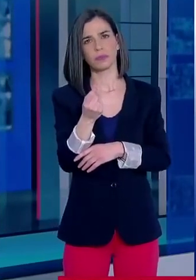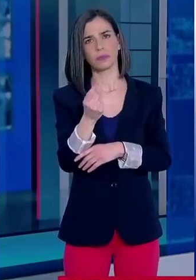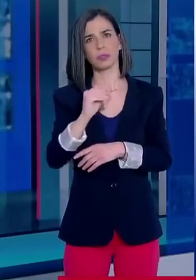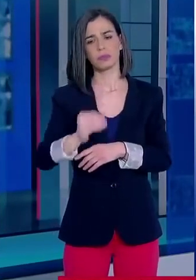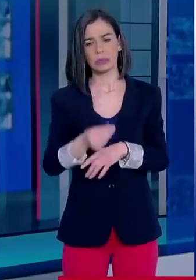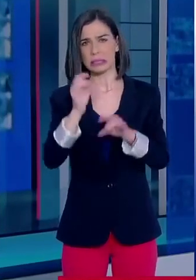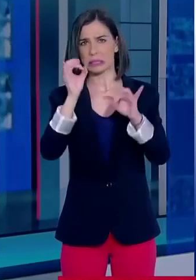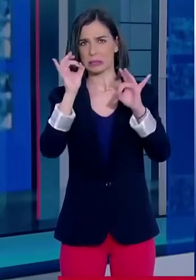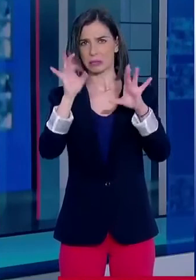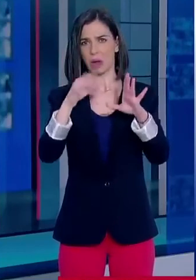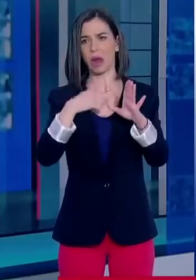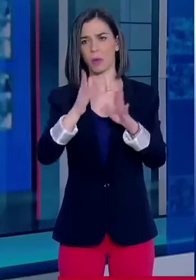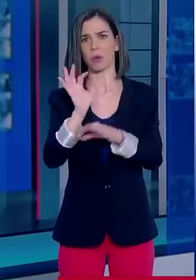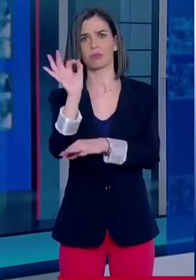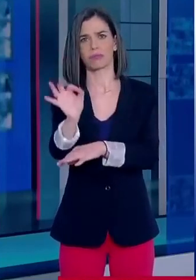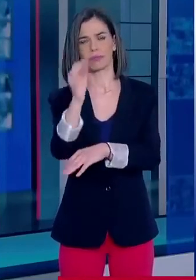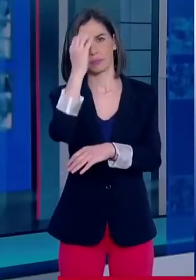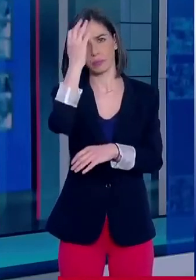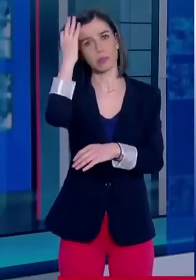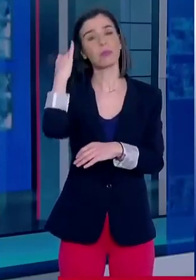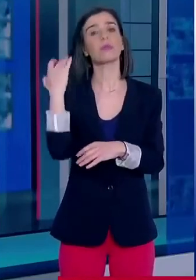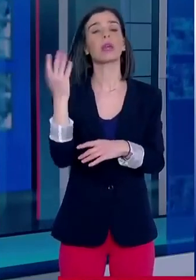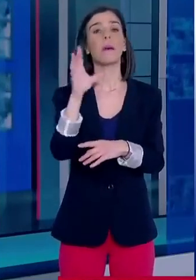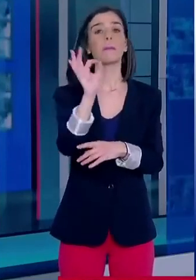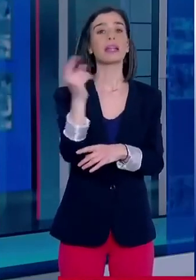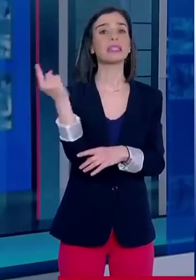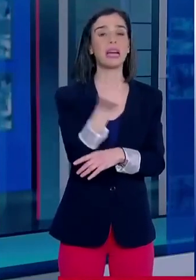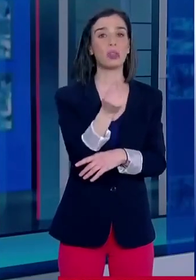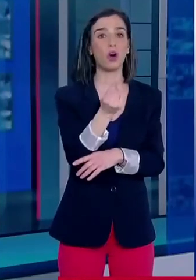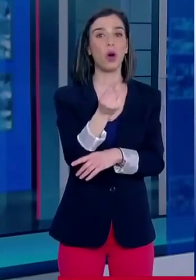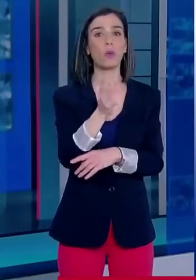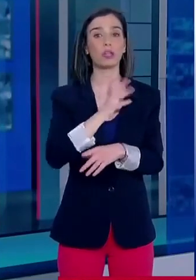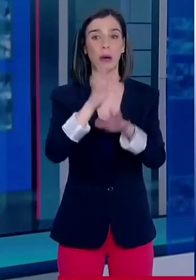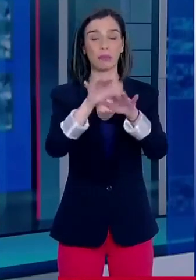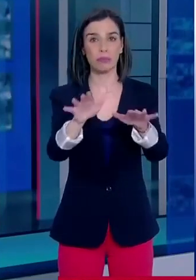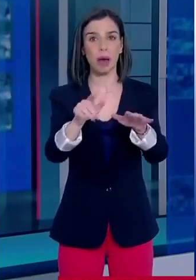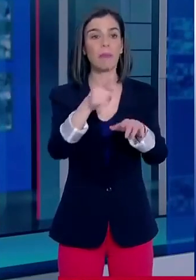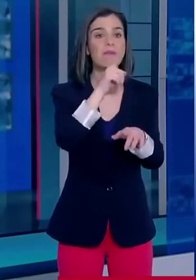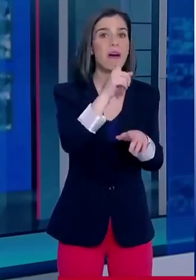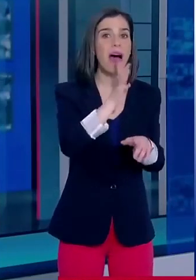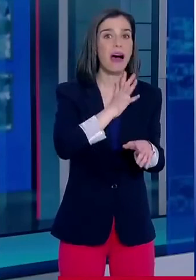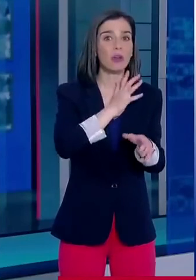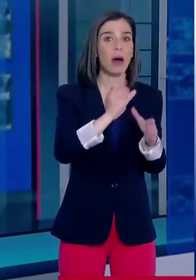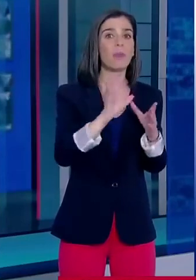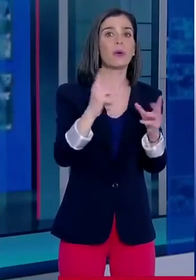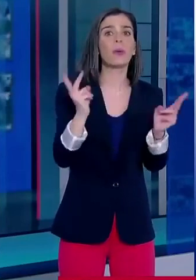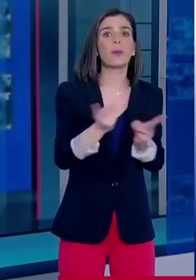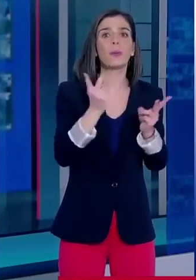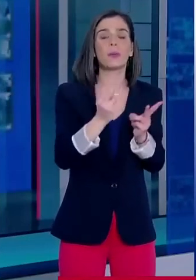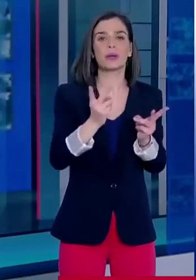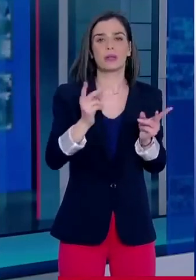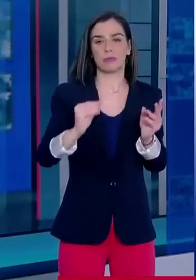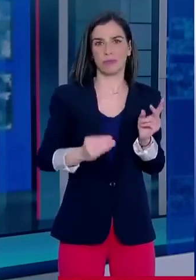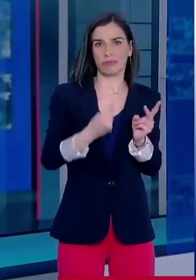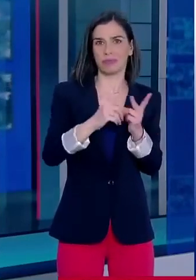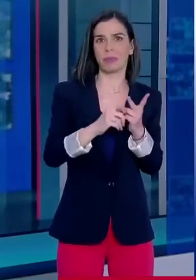εμφάνιζε καθόλου συμπτώματα. Παρ' όλα αυτά, το 50% των μεταδόσεων προερχόταν από αυτούς τους ανθρώπους. Στους ανθρώπους που είχαν ή ελαφρά συμπτώματα ή